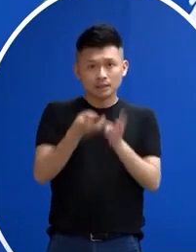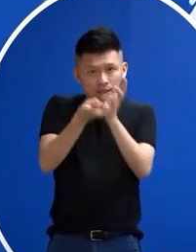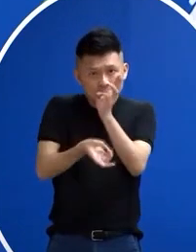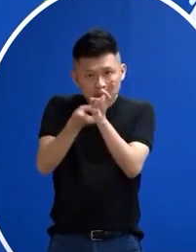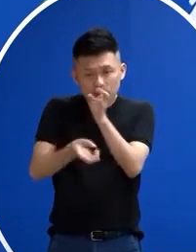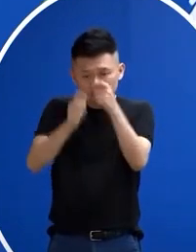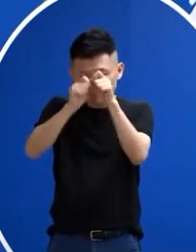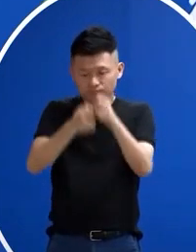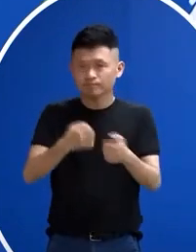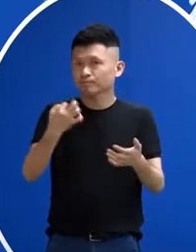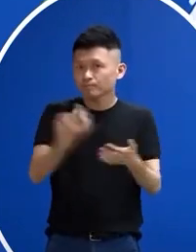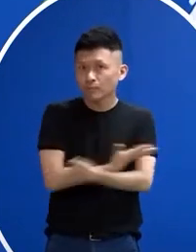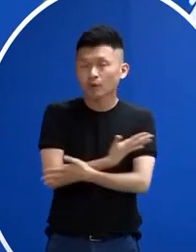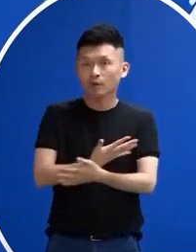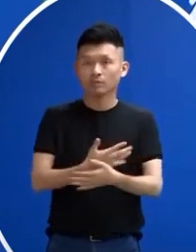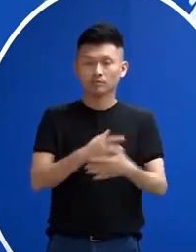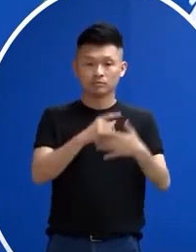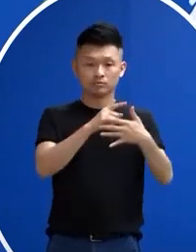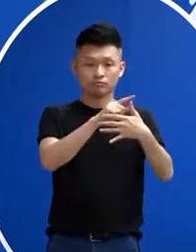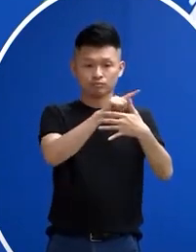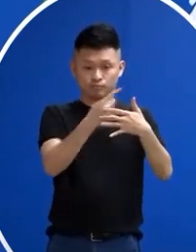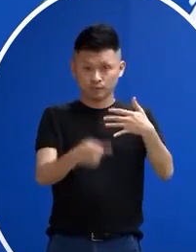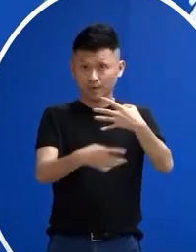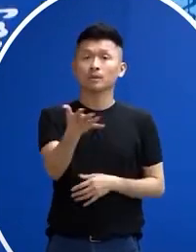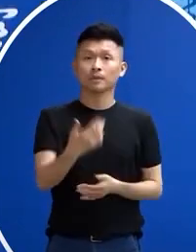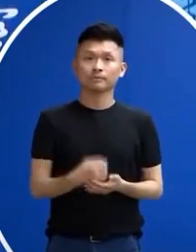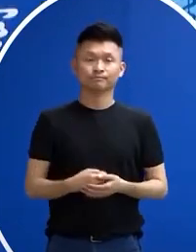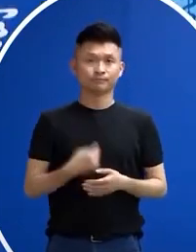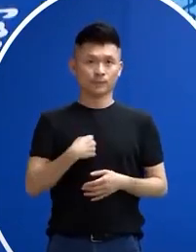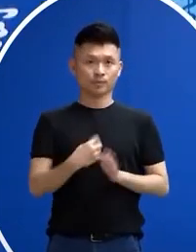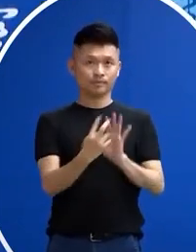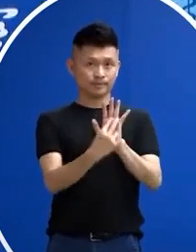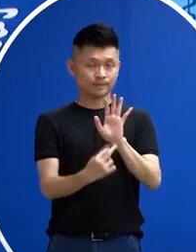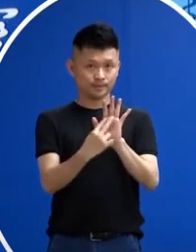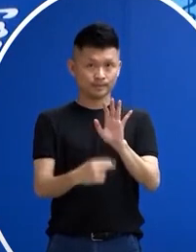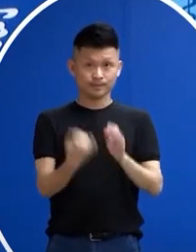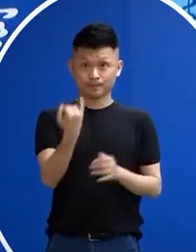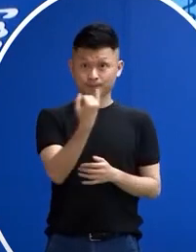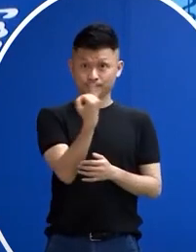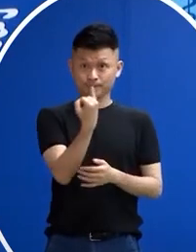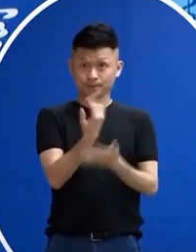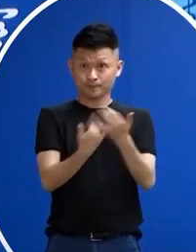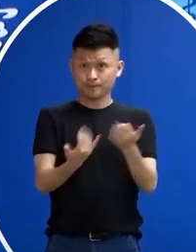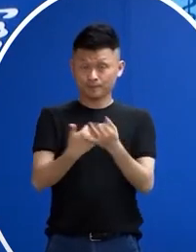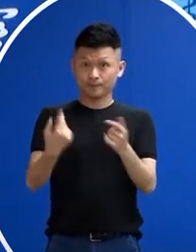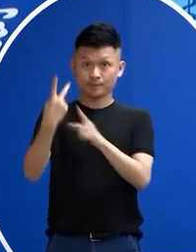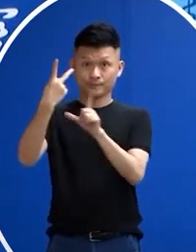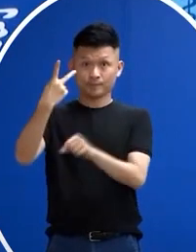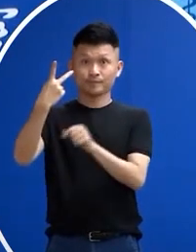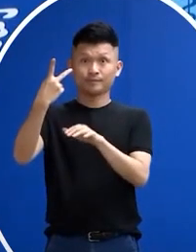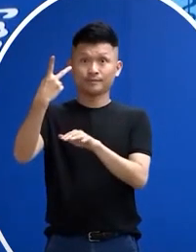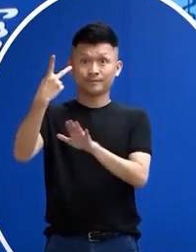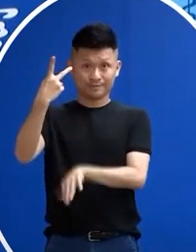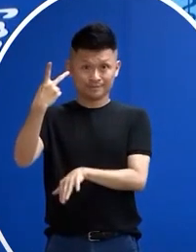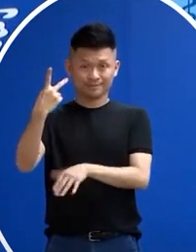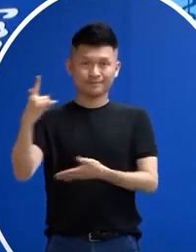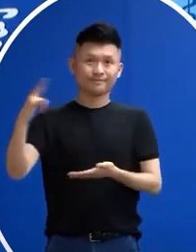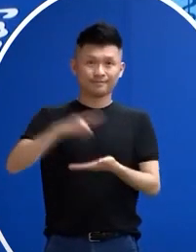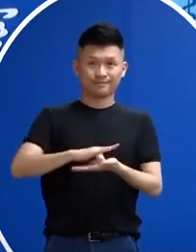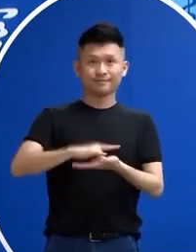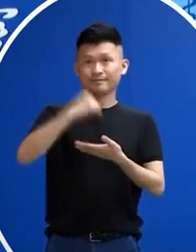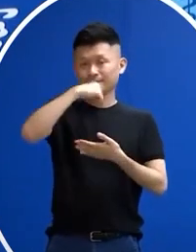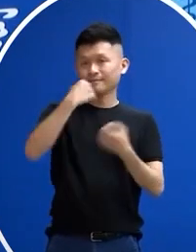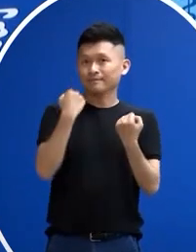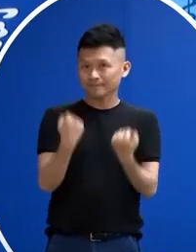都厘清，所以我们现在暗号我们现在先不列。 学生从2月底就一直待在台